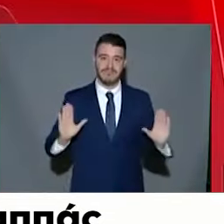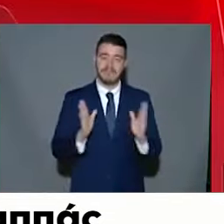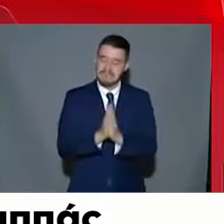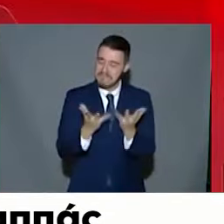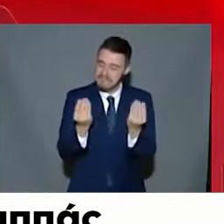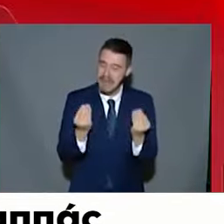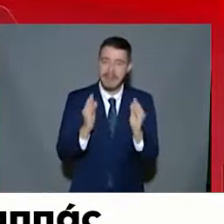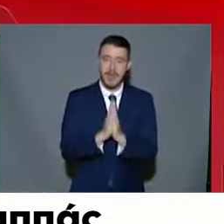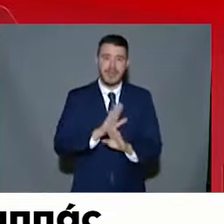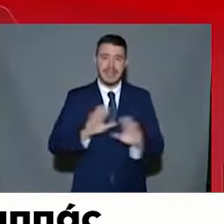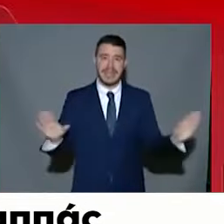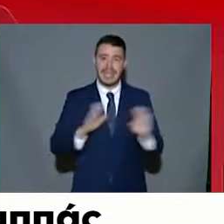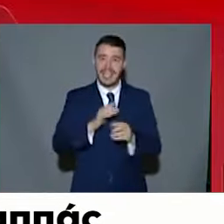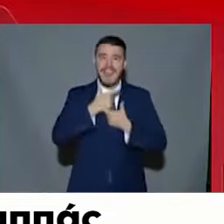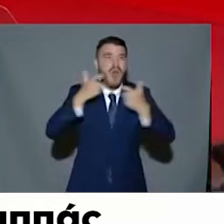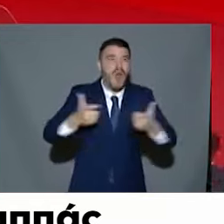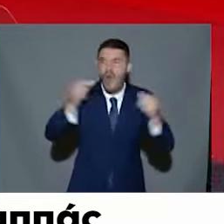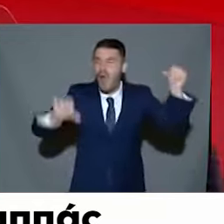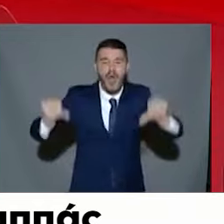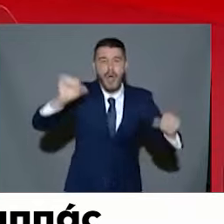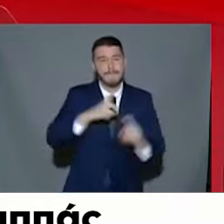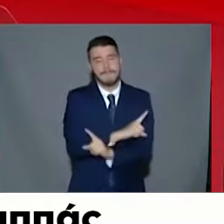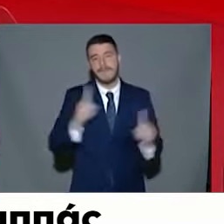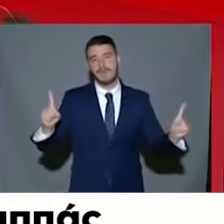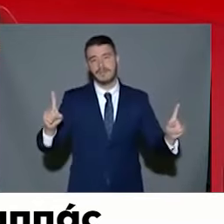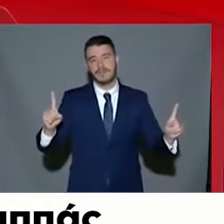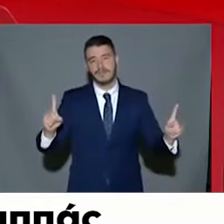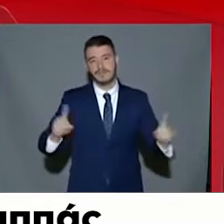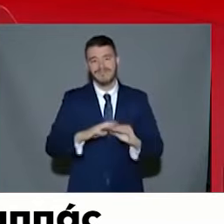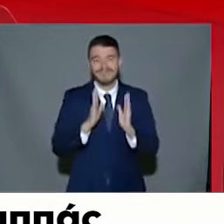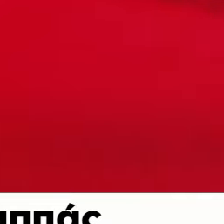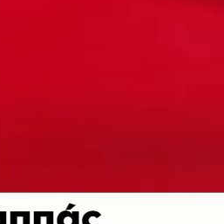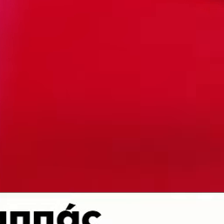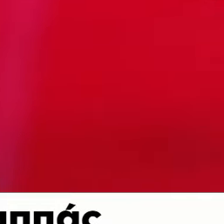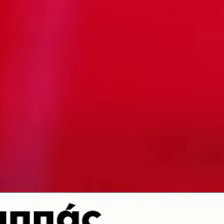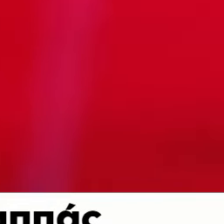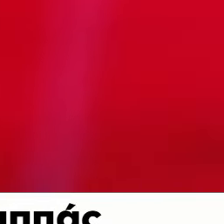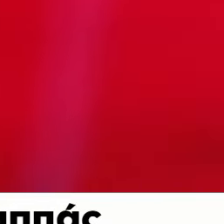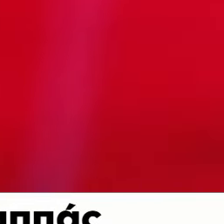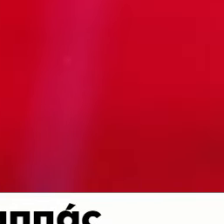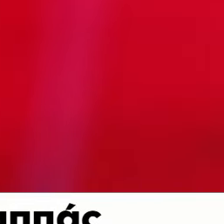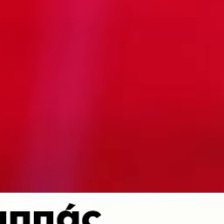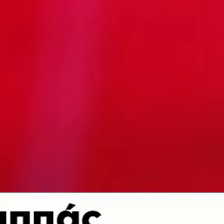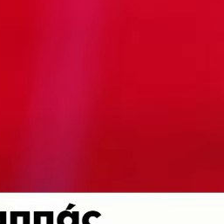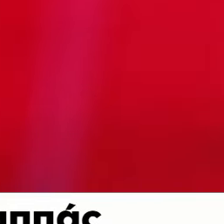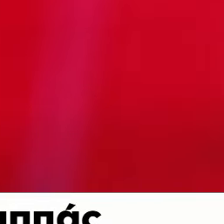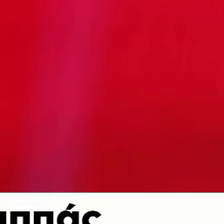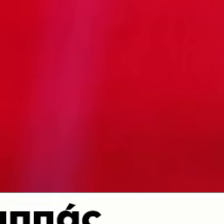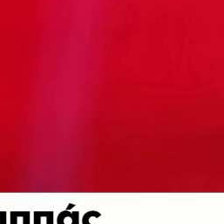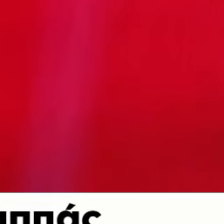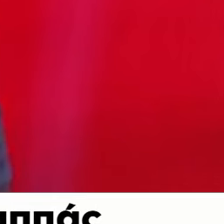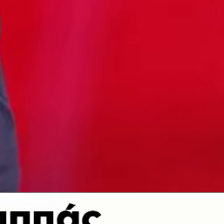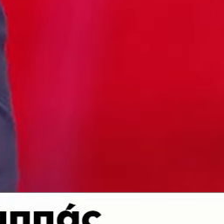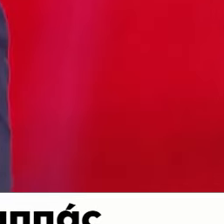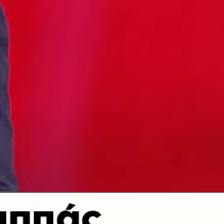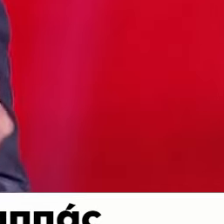αποτελέσματα. Μάλλον δεν έχει τελειώσει το παιχνίδι για να μετρήσουμε νικητές και ηττημένους. Είμαστε στο ημίχρονο ακόμα και ενδεχομένως